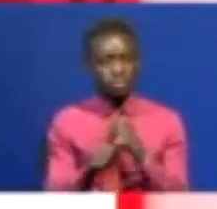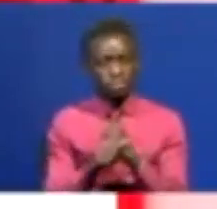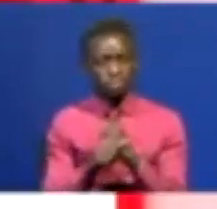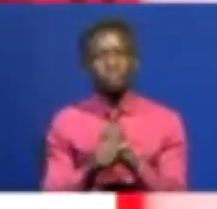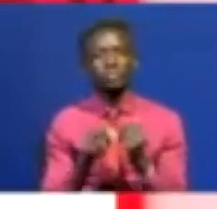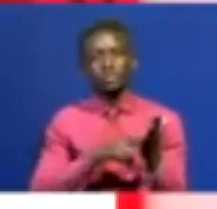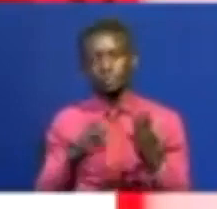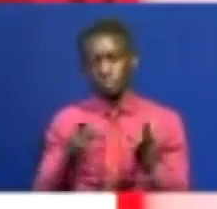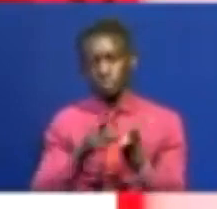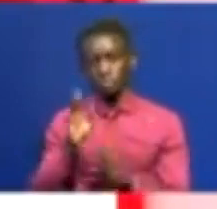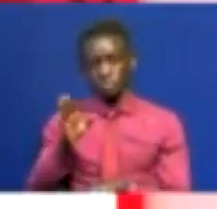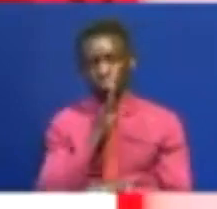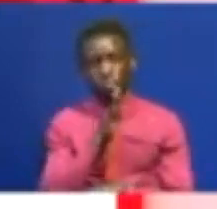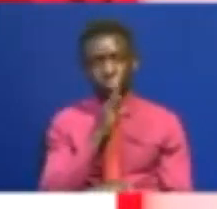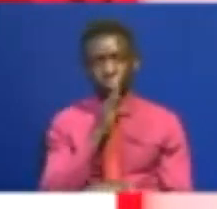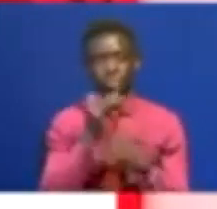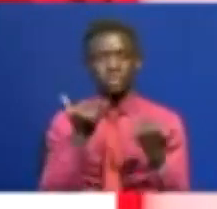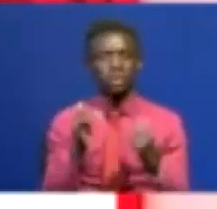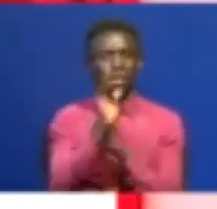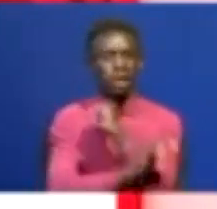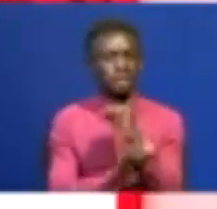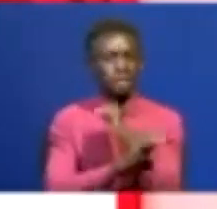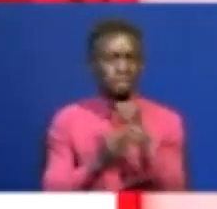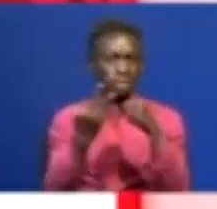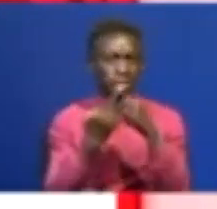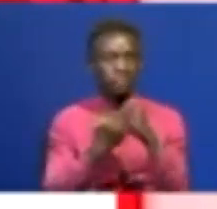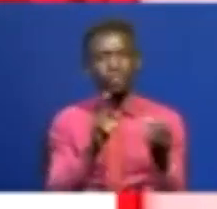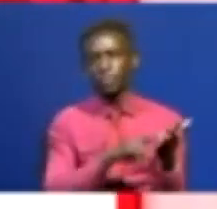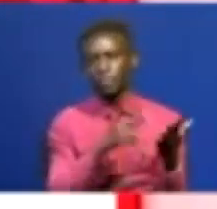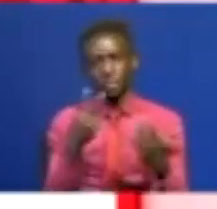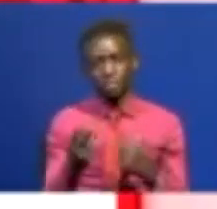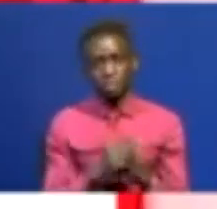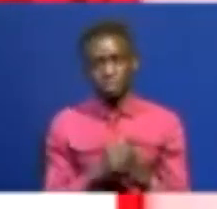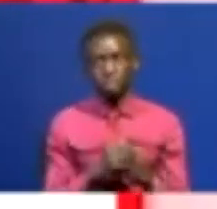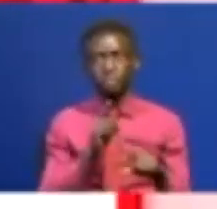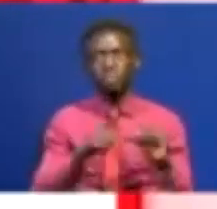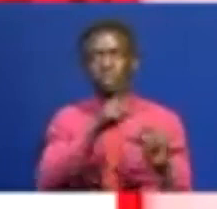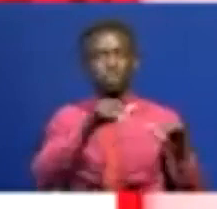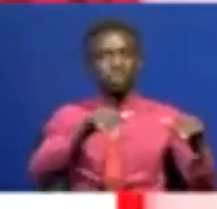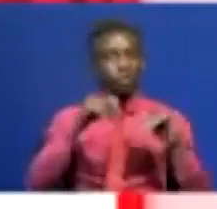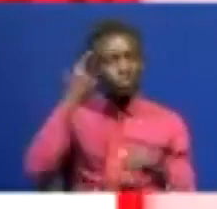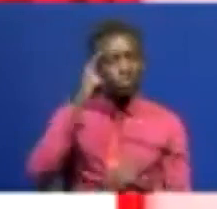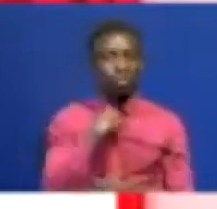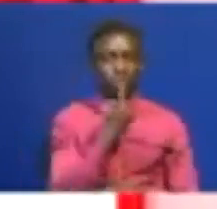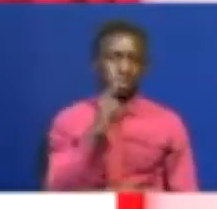kulipa madeni yao. Tayari inchi 8 imeshindwa. Na walikuwa wanangojea Kenya.